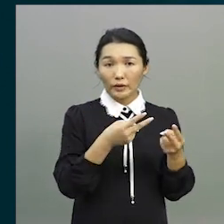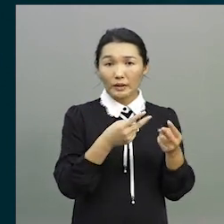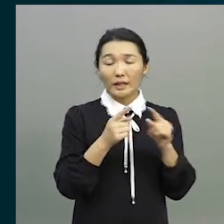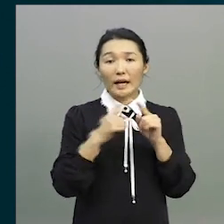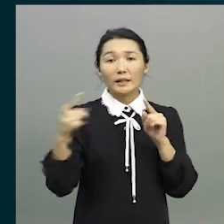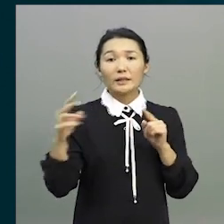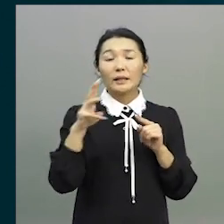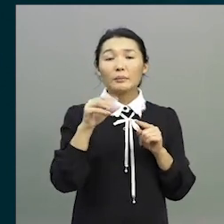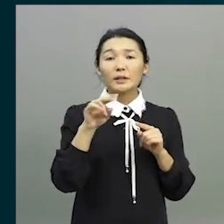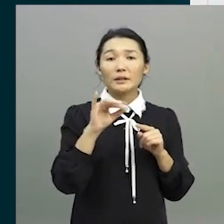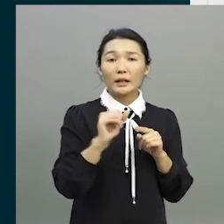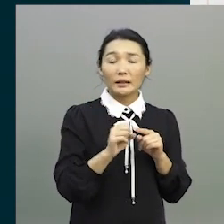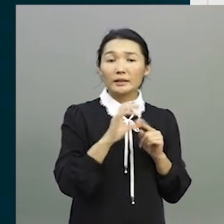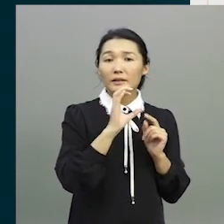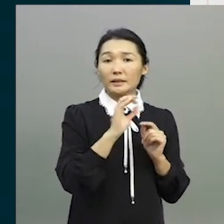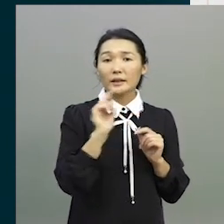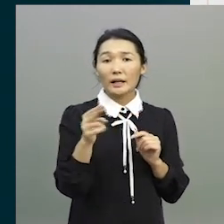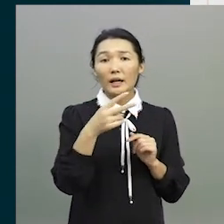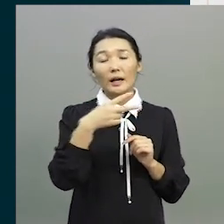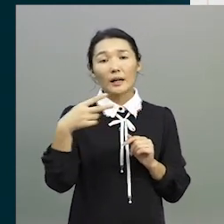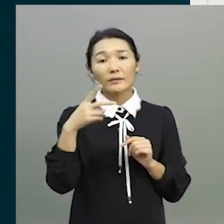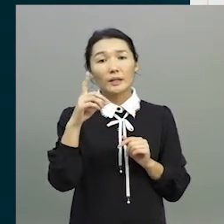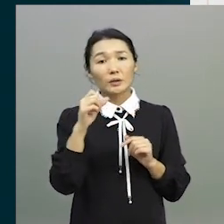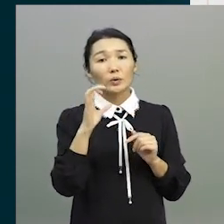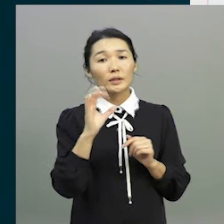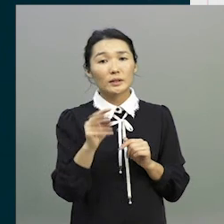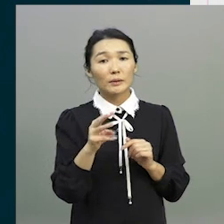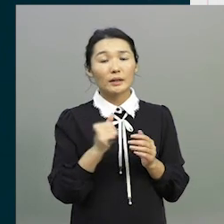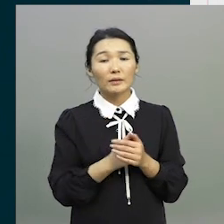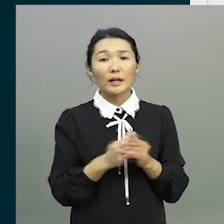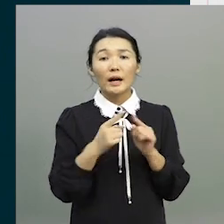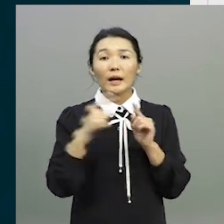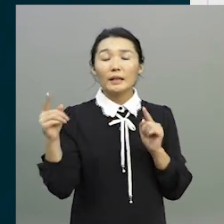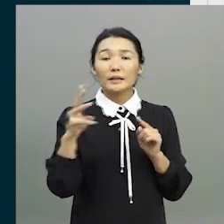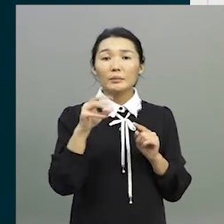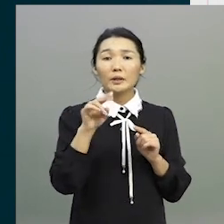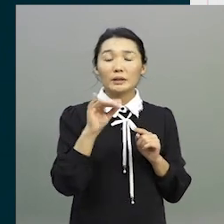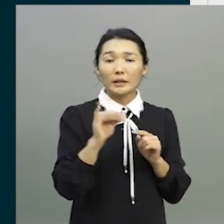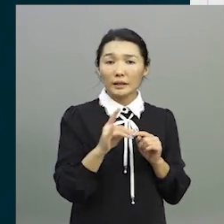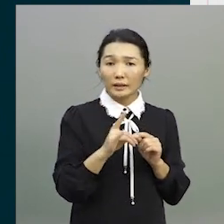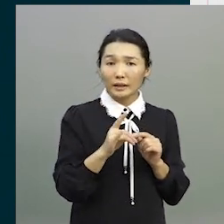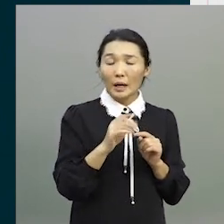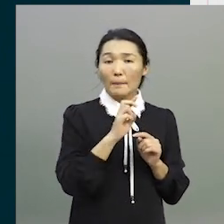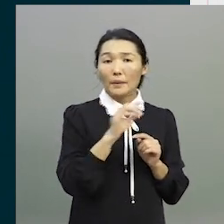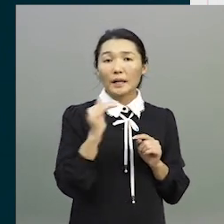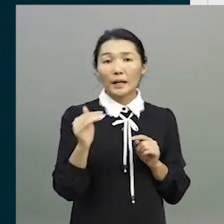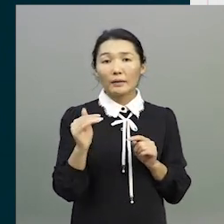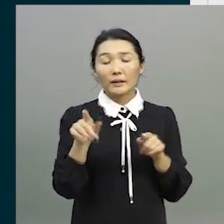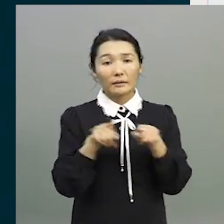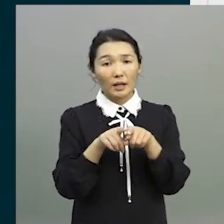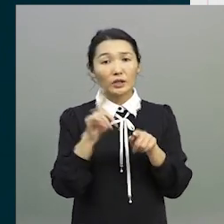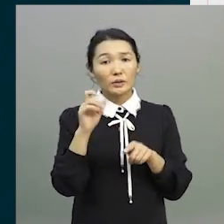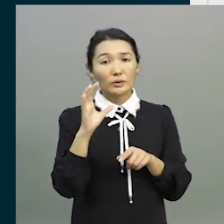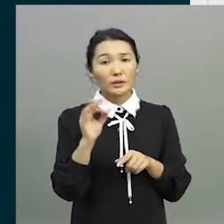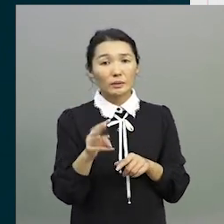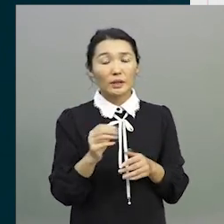медианы ck равна 100 сантиметров а длина медианы был также 100 сантиметров